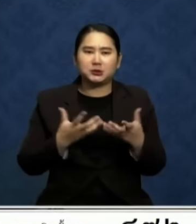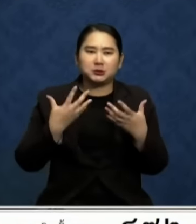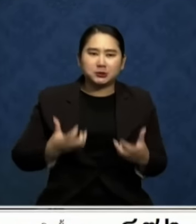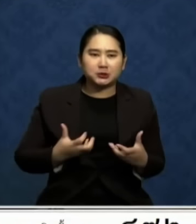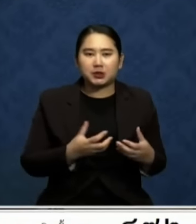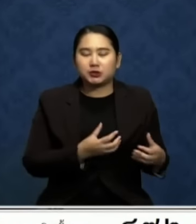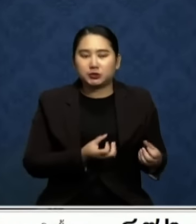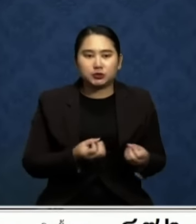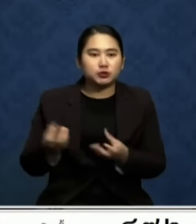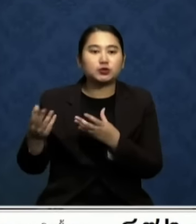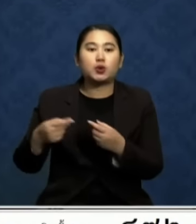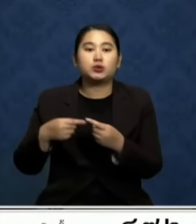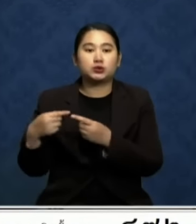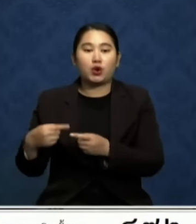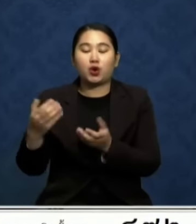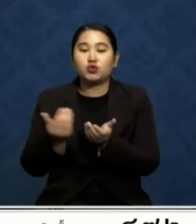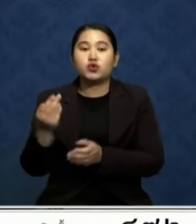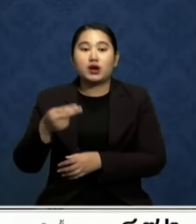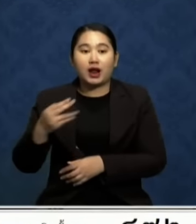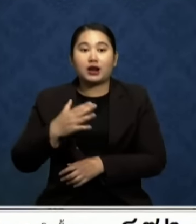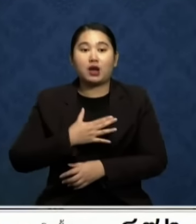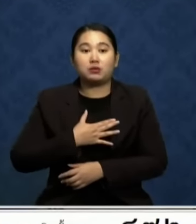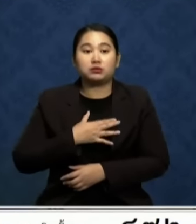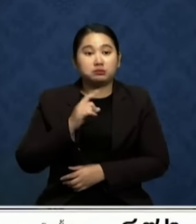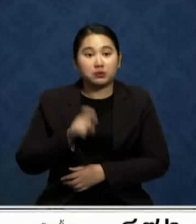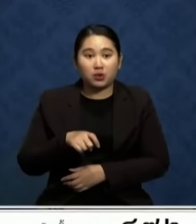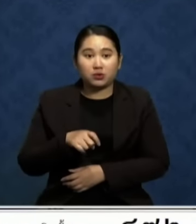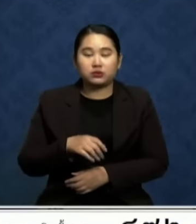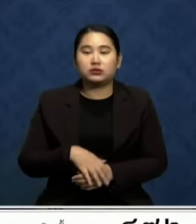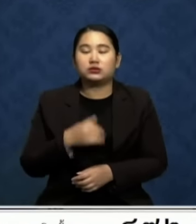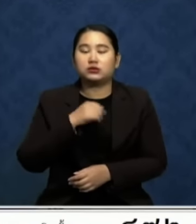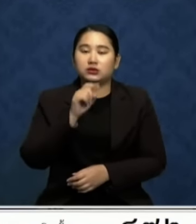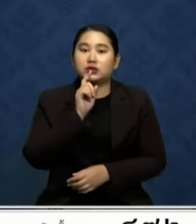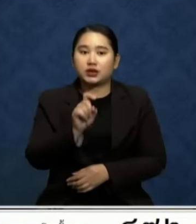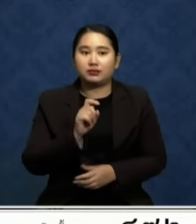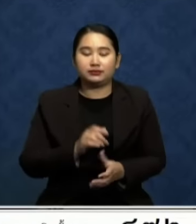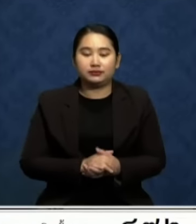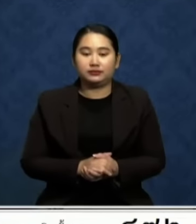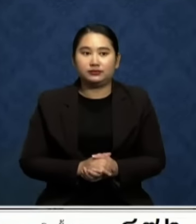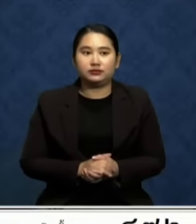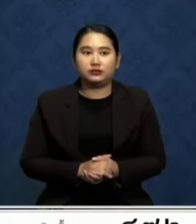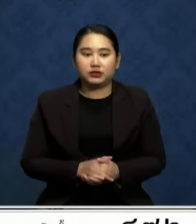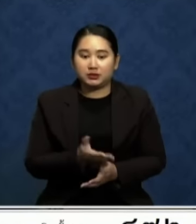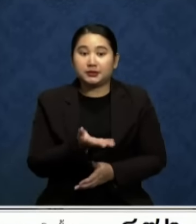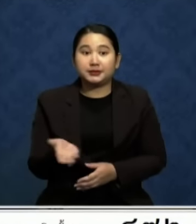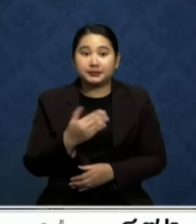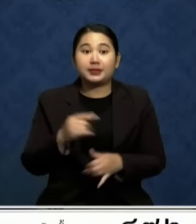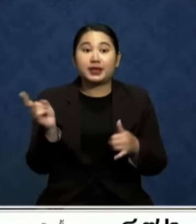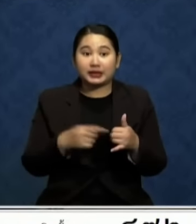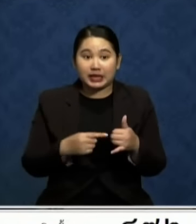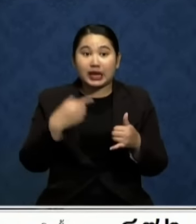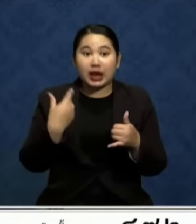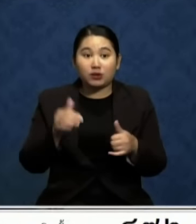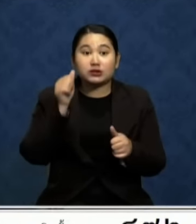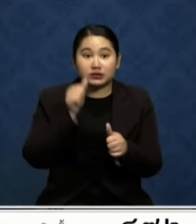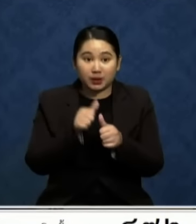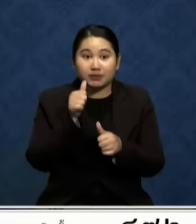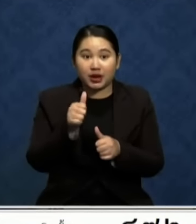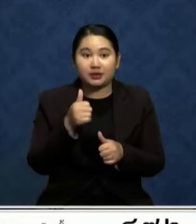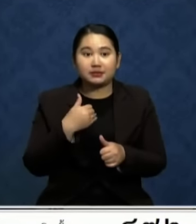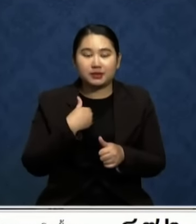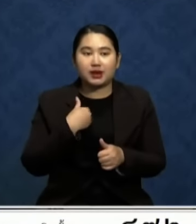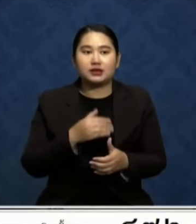ต่อความรุนแรงไปให้ลูกหลานเราดิฉันอยากถามเลยค่ะว่าเพื่อนสมาชิกที่เคยโดนตีอะค่ะท่านจำได้ไหมว่าวัน